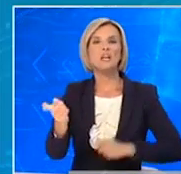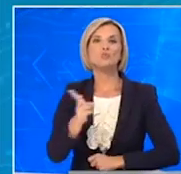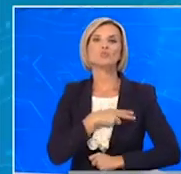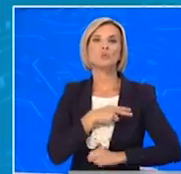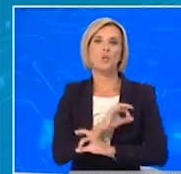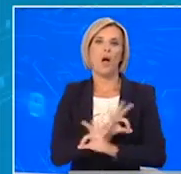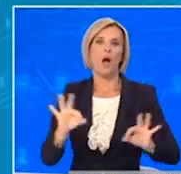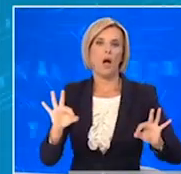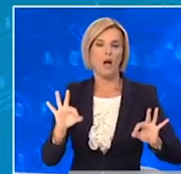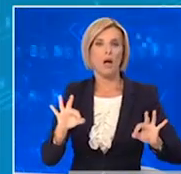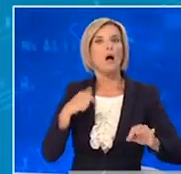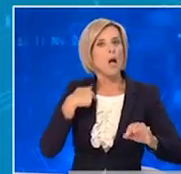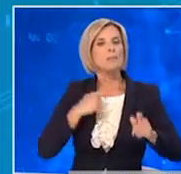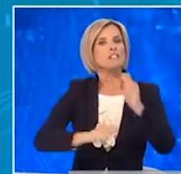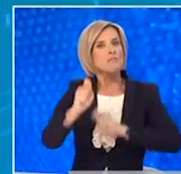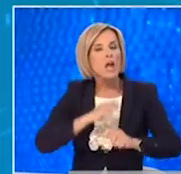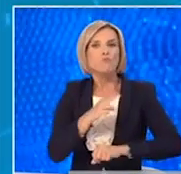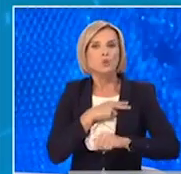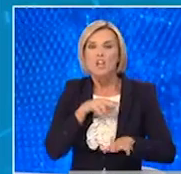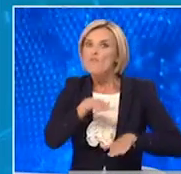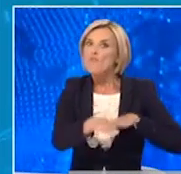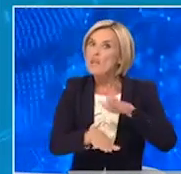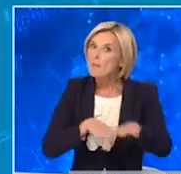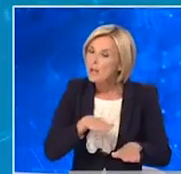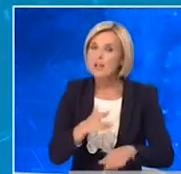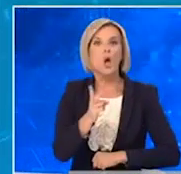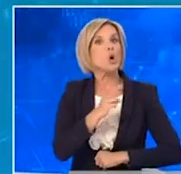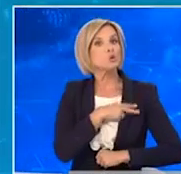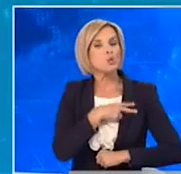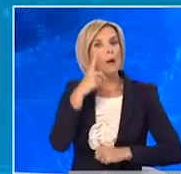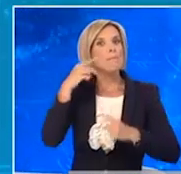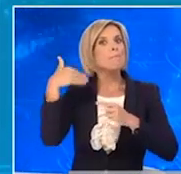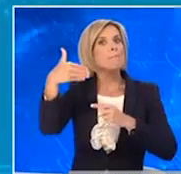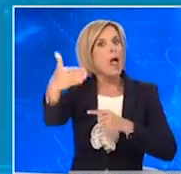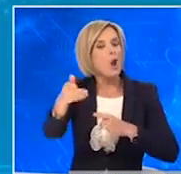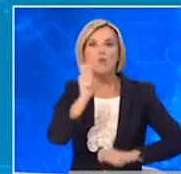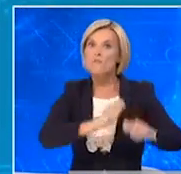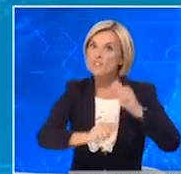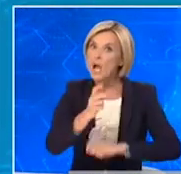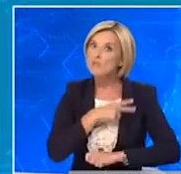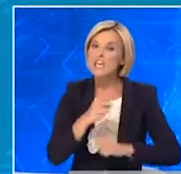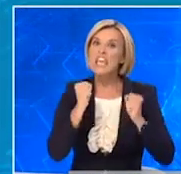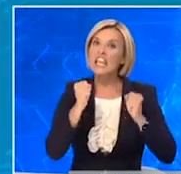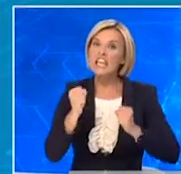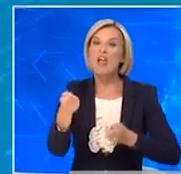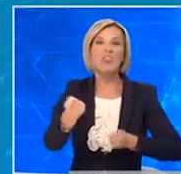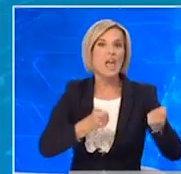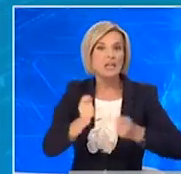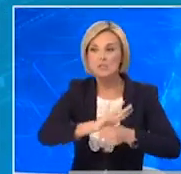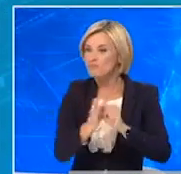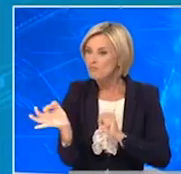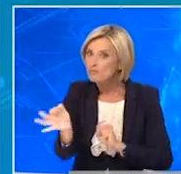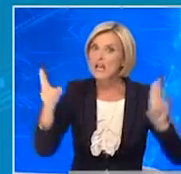επίπεδα. Δημιουργούνται δηλαδή προϋποθέσεις εκείνες που θα μας επιτρέψουν να ταινίσουμε το μέλλον με αισιοδοξία ως προς την υγειονομική διαχείριση